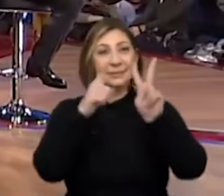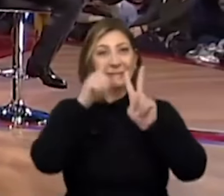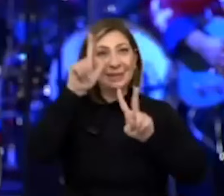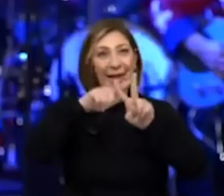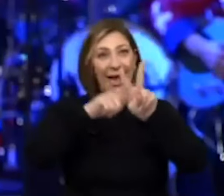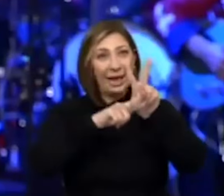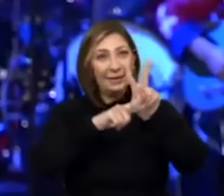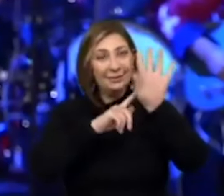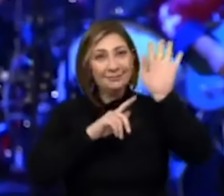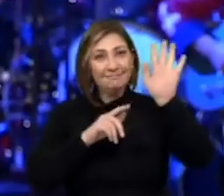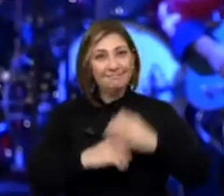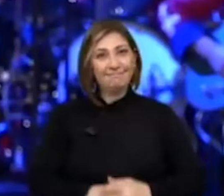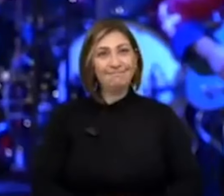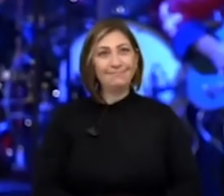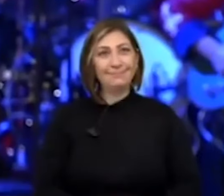Nilay'cım.